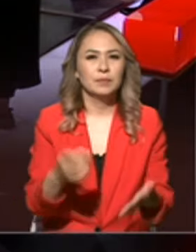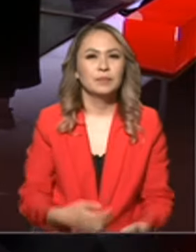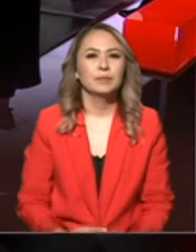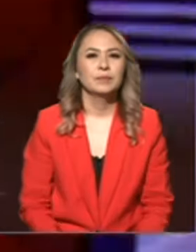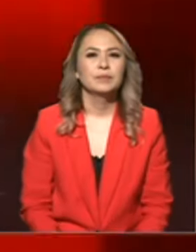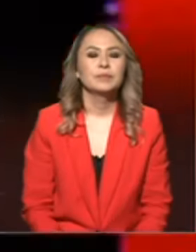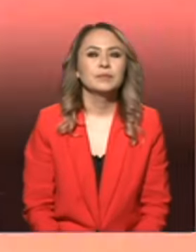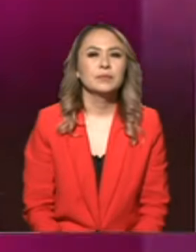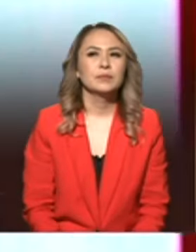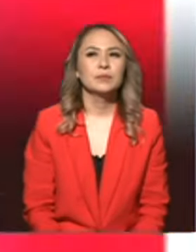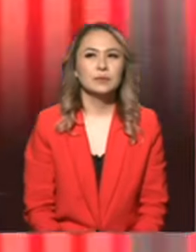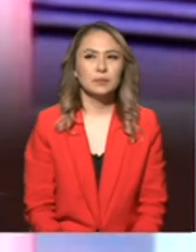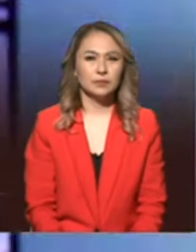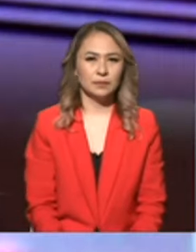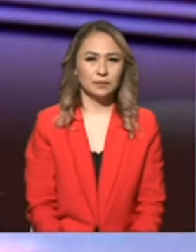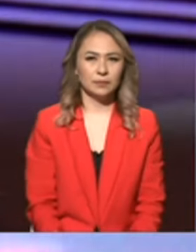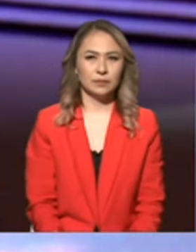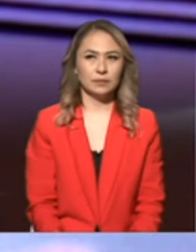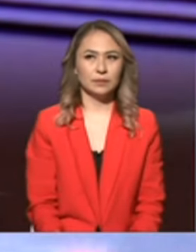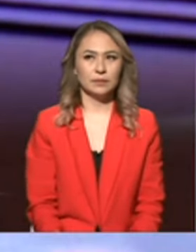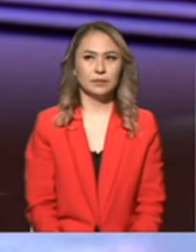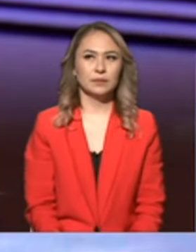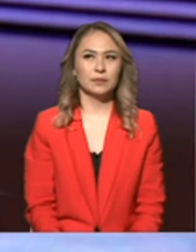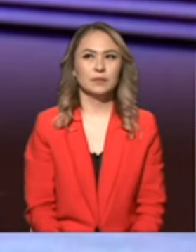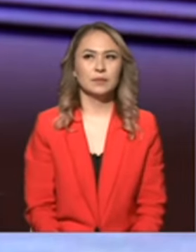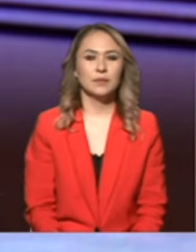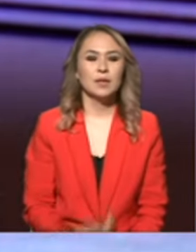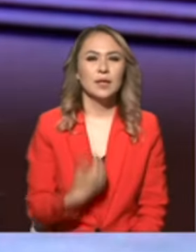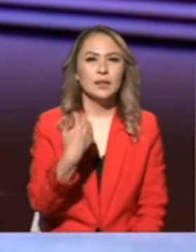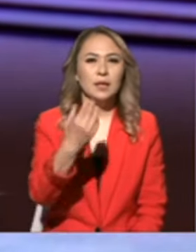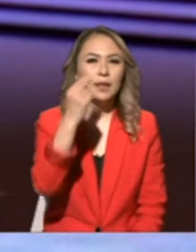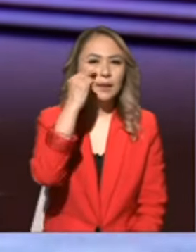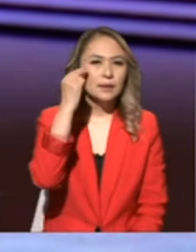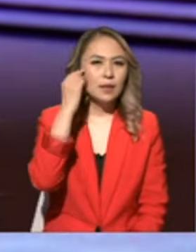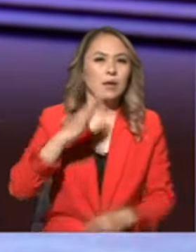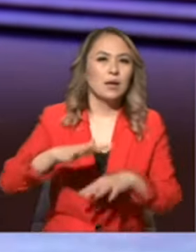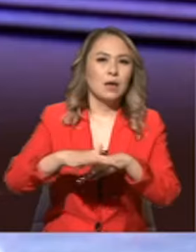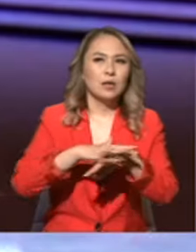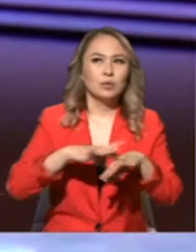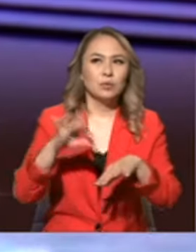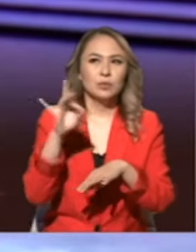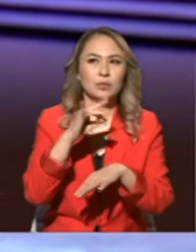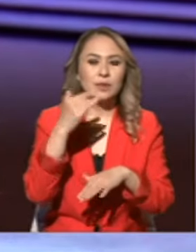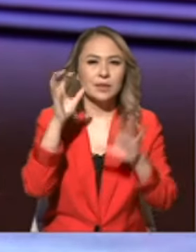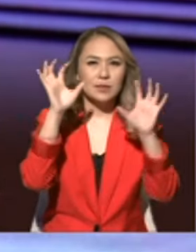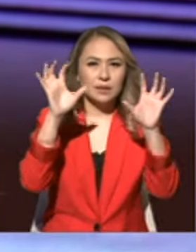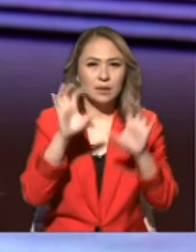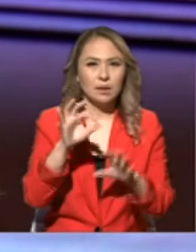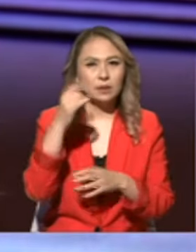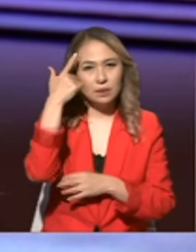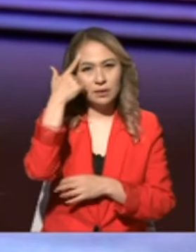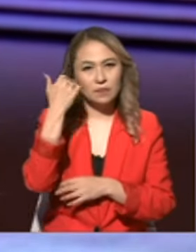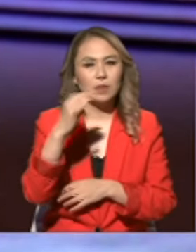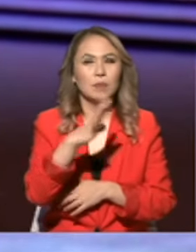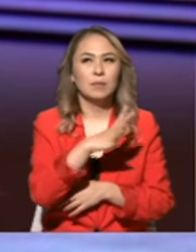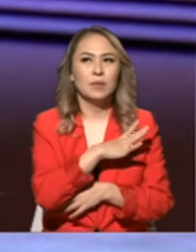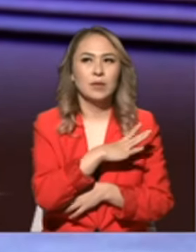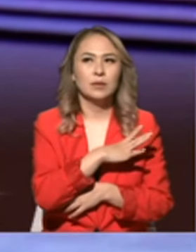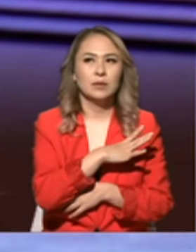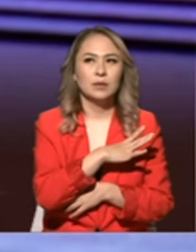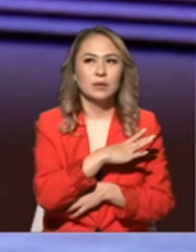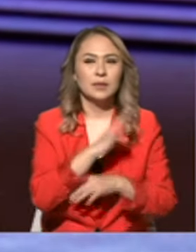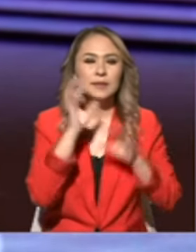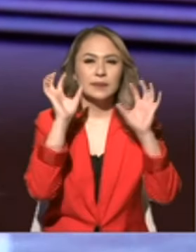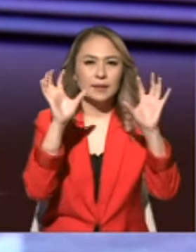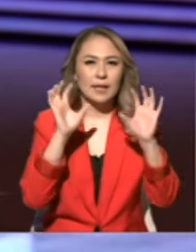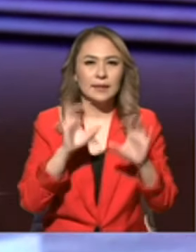Қажет мырза, сіздер Қытай Халық Республикасынан келгенде заңды бес саусақтай білдіңіздер. Біз